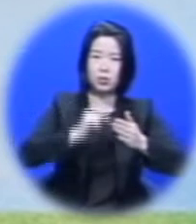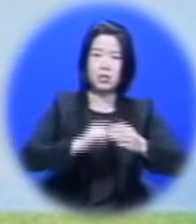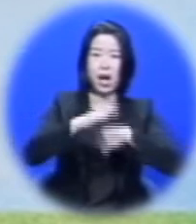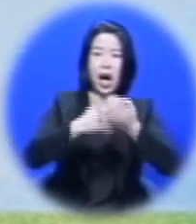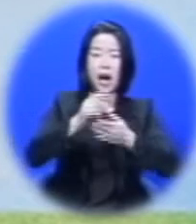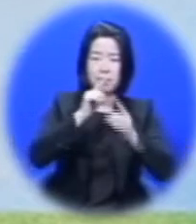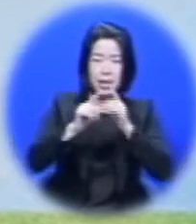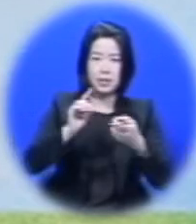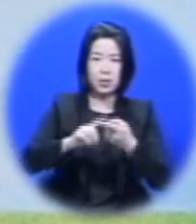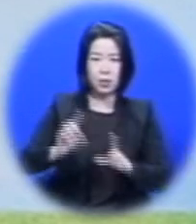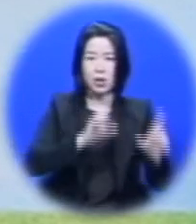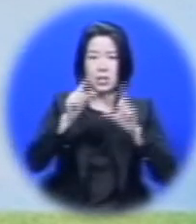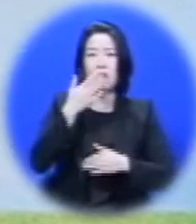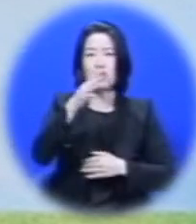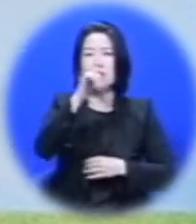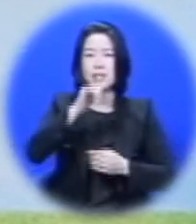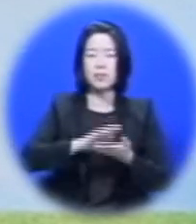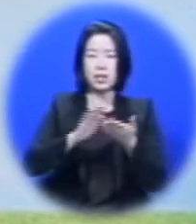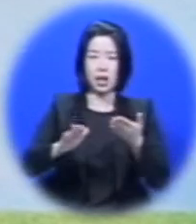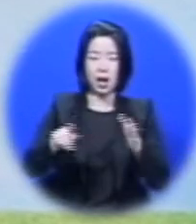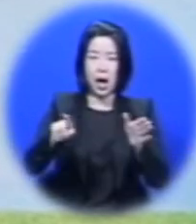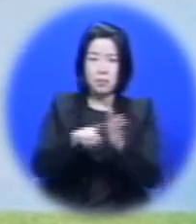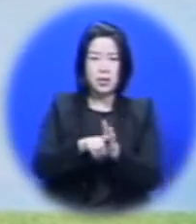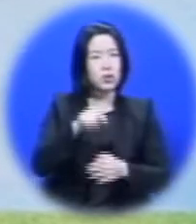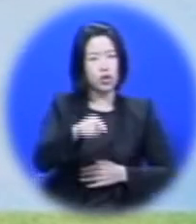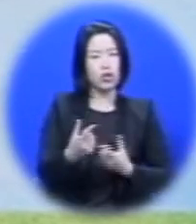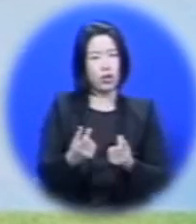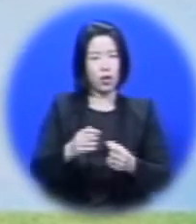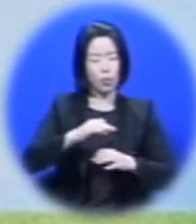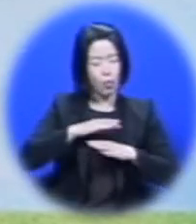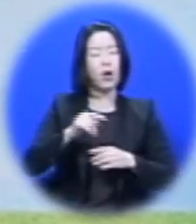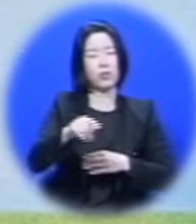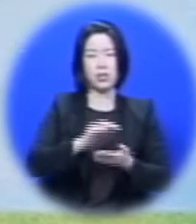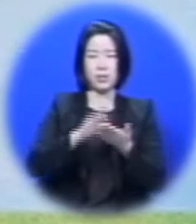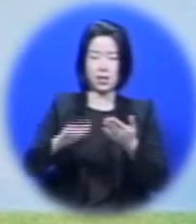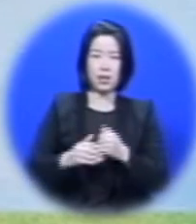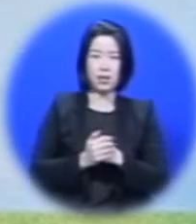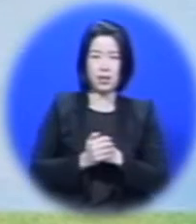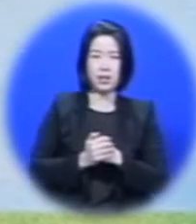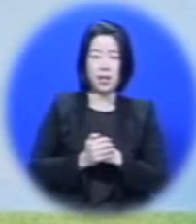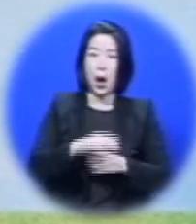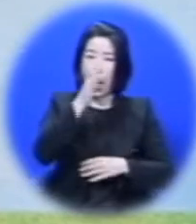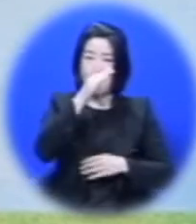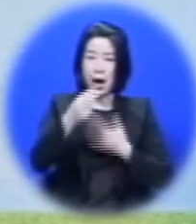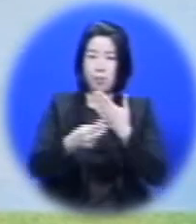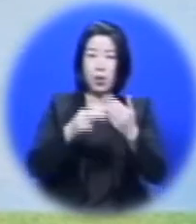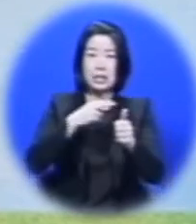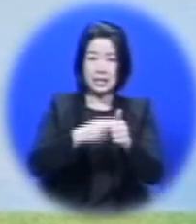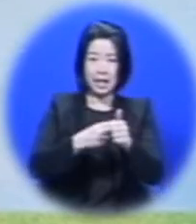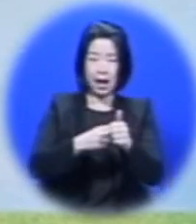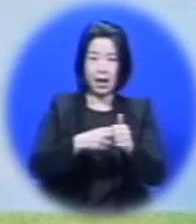하나님의 말씀대로 살아가는 겁니다. 믿음이 그렇게 놀라운 것이에요. 바보 의사라고